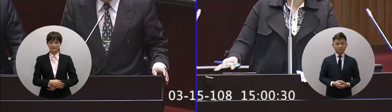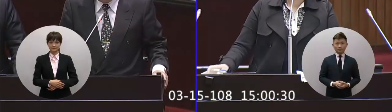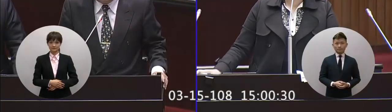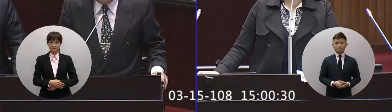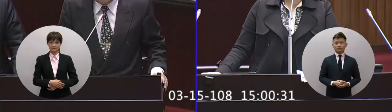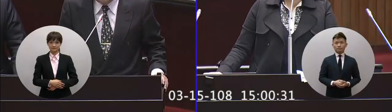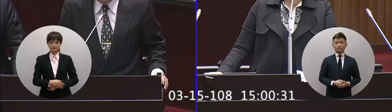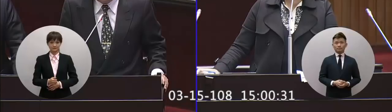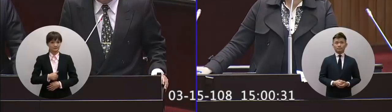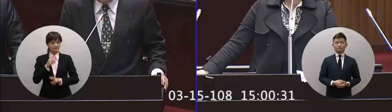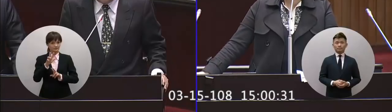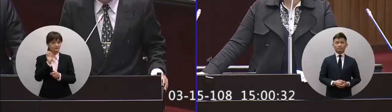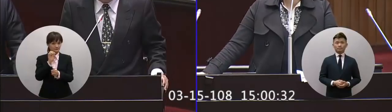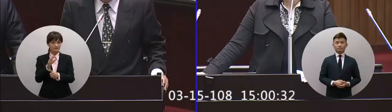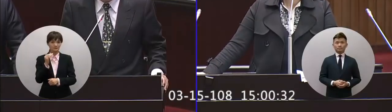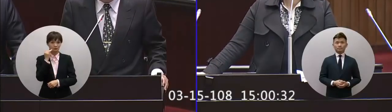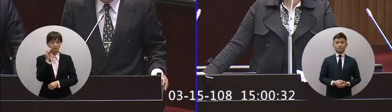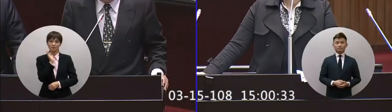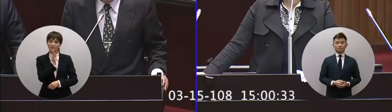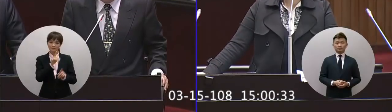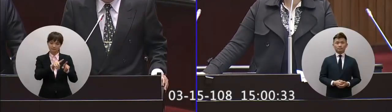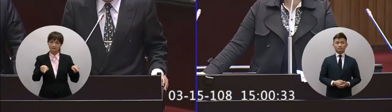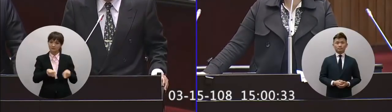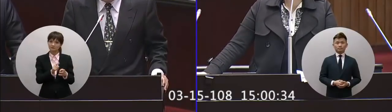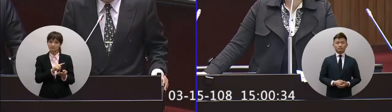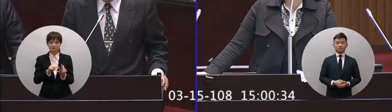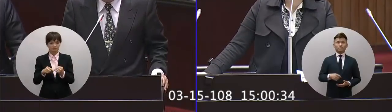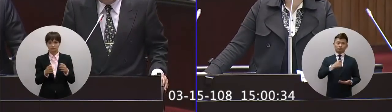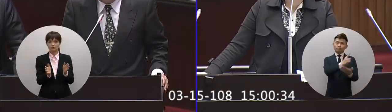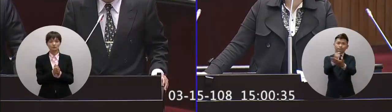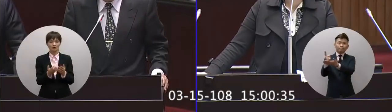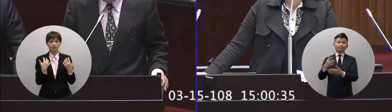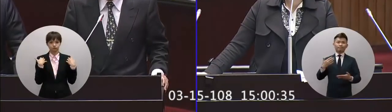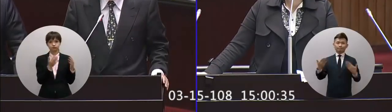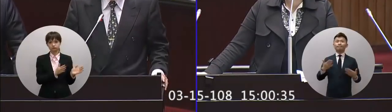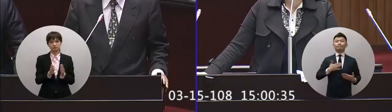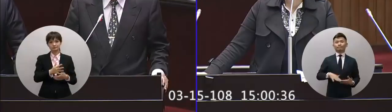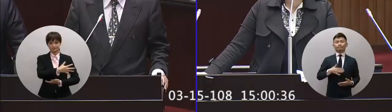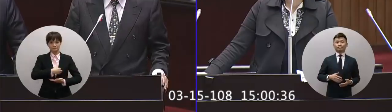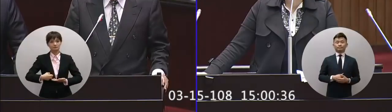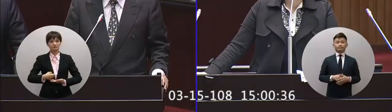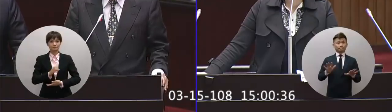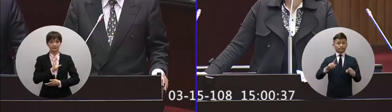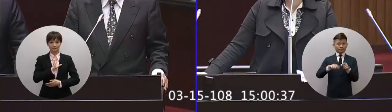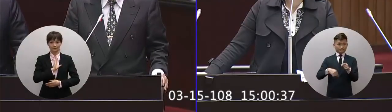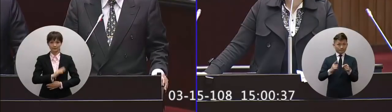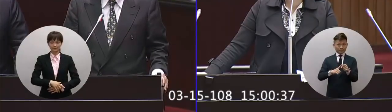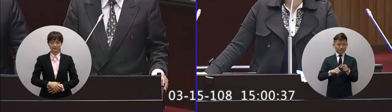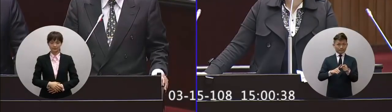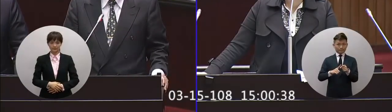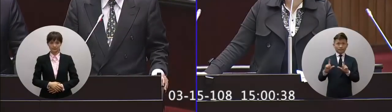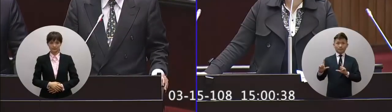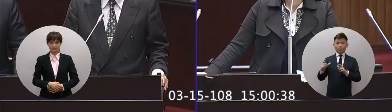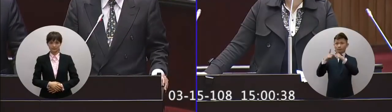事实上，有废弃的东西本来就必须要处理。 这大家都非常清楚啊。今年在这个东